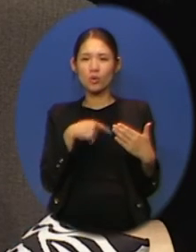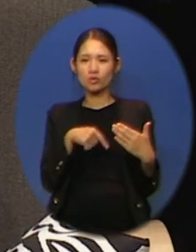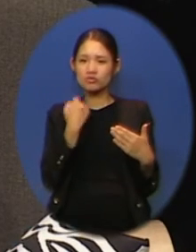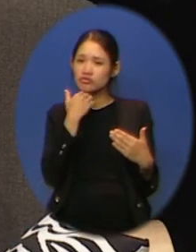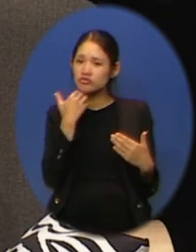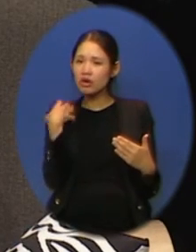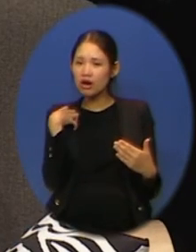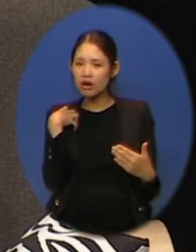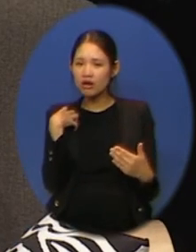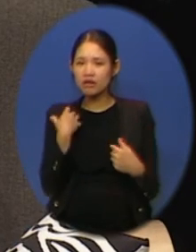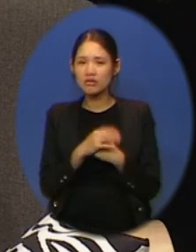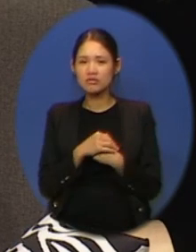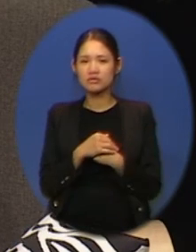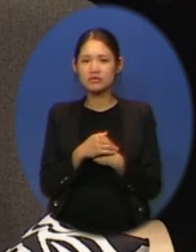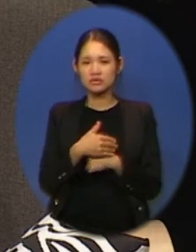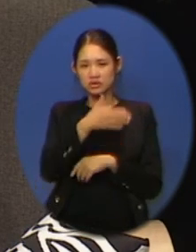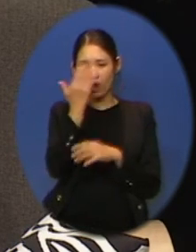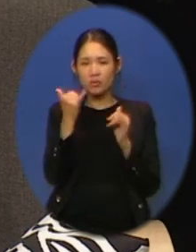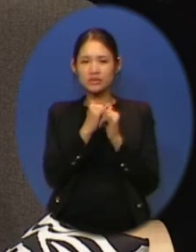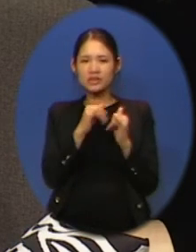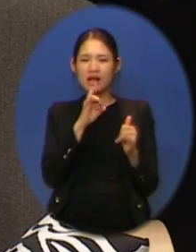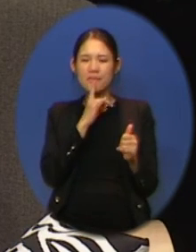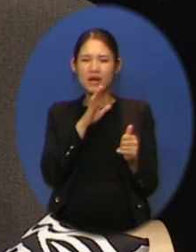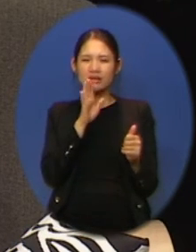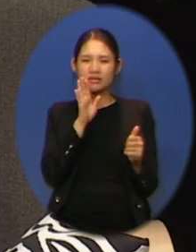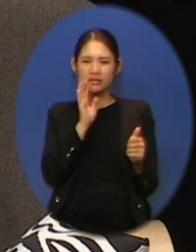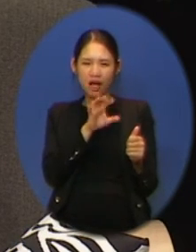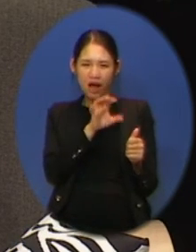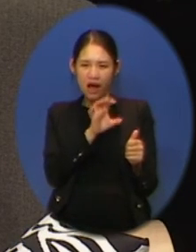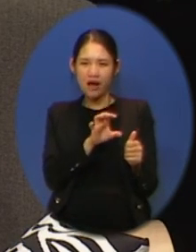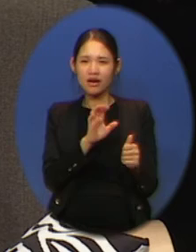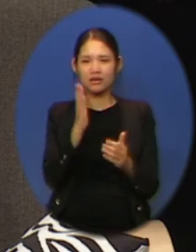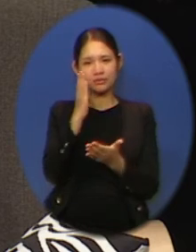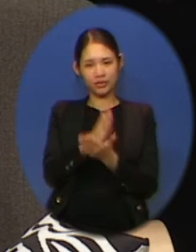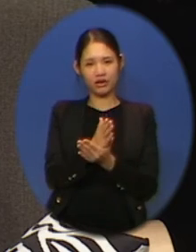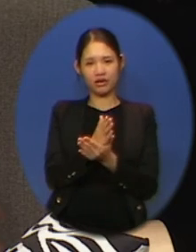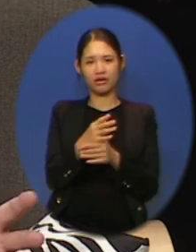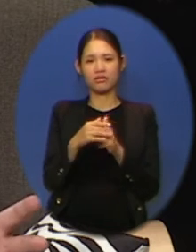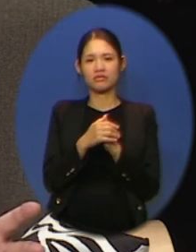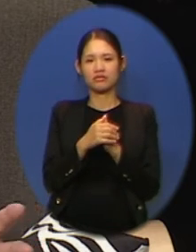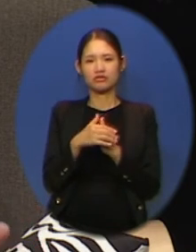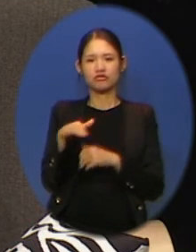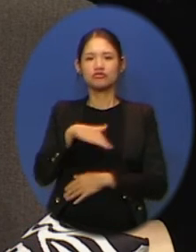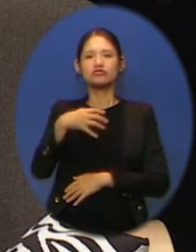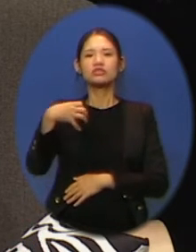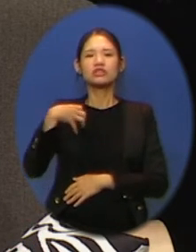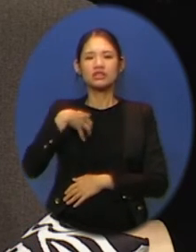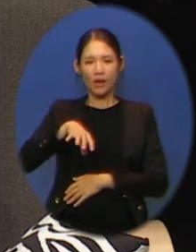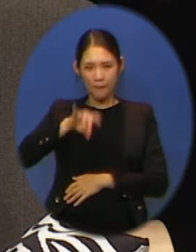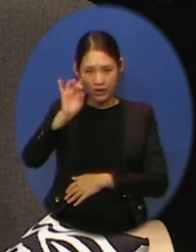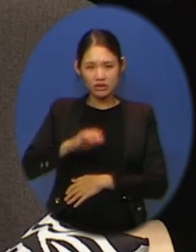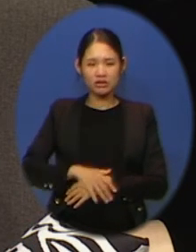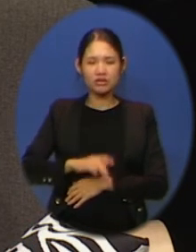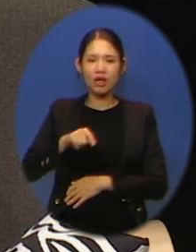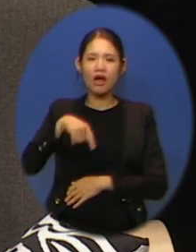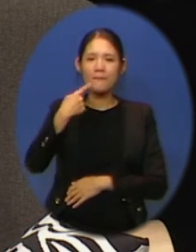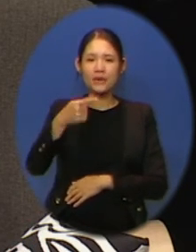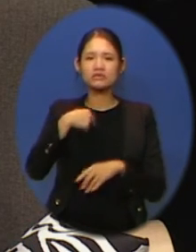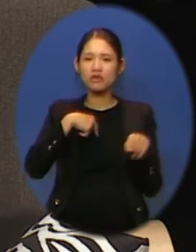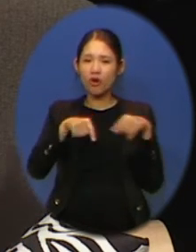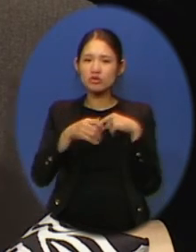그러니까 이걸 갖고 젊은 사람은 남을 게 아니라 우리부터 기성인부터 그 다음에 정치가도 이제 정치 뭐